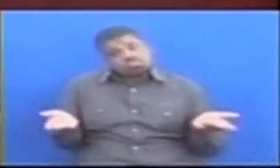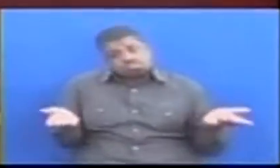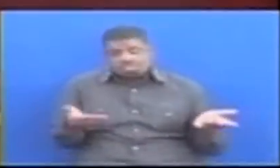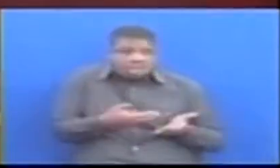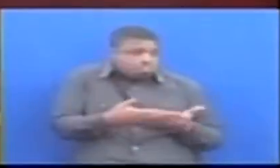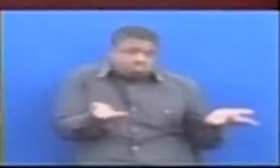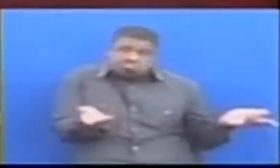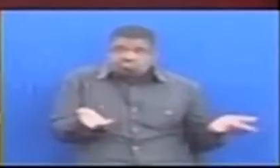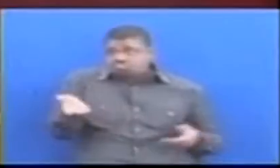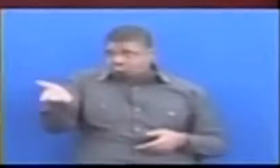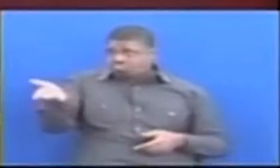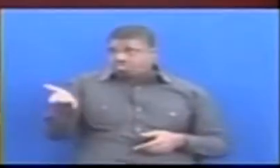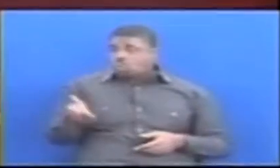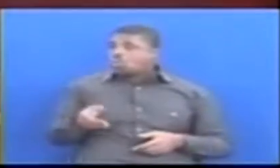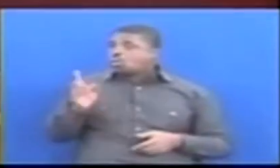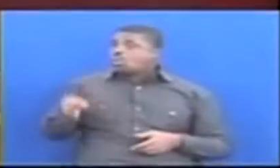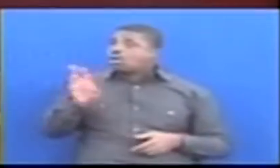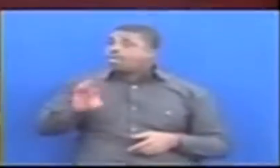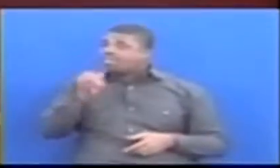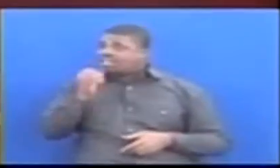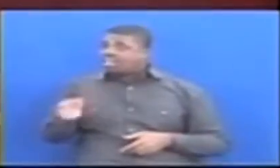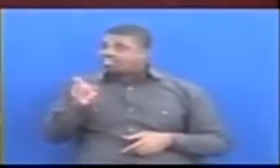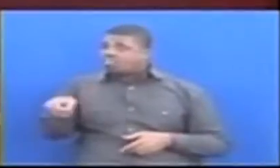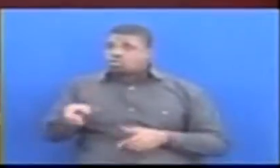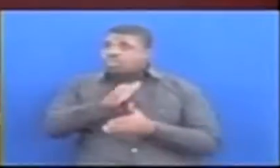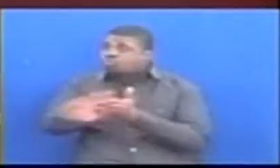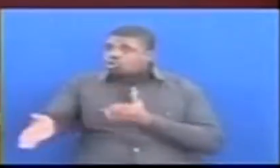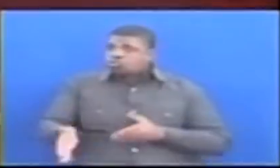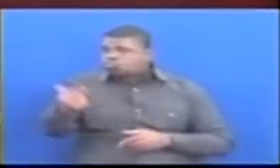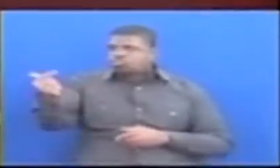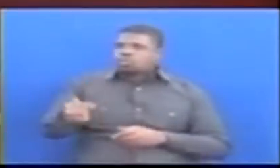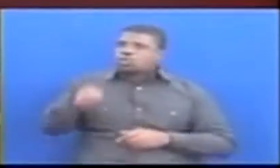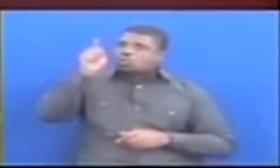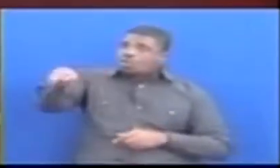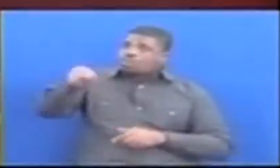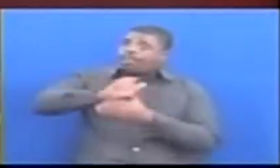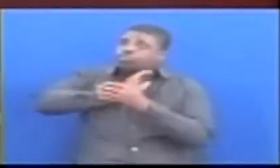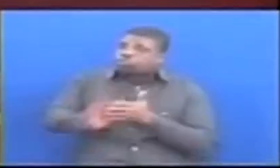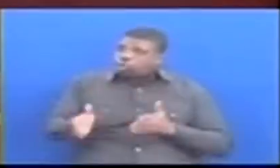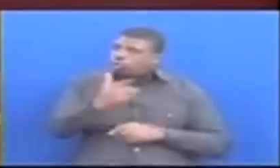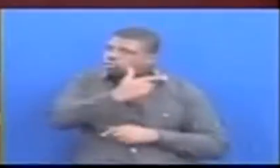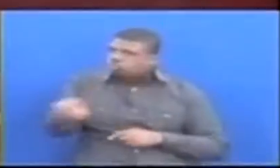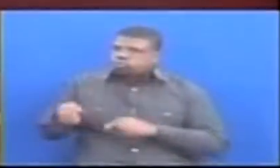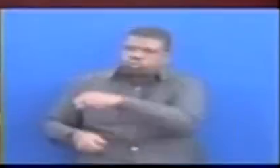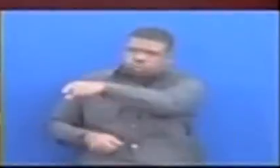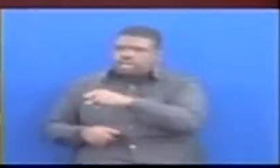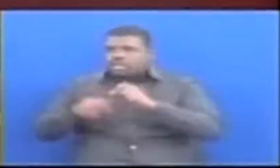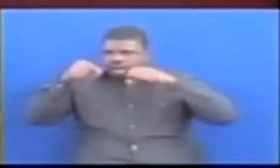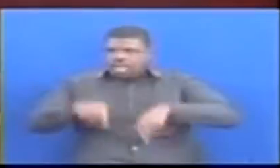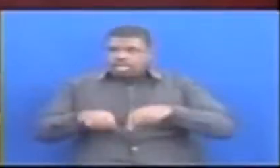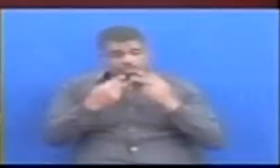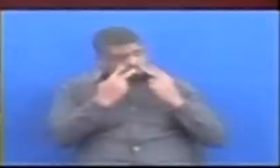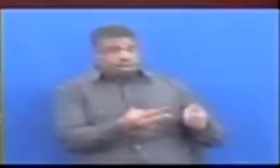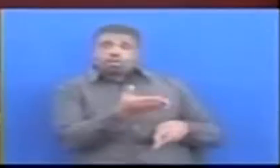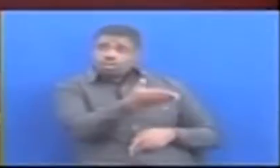Ni uwe wapi kama spika ana taarifa zako, wewe ni mtoro tu. Kwa hiyo ni mtoro. Na ndio maana leo mnaona